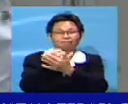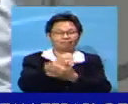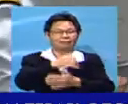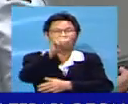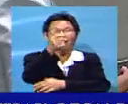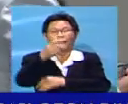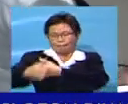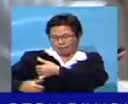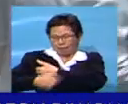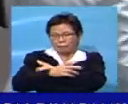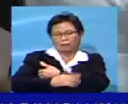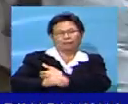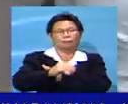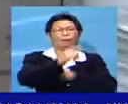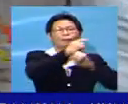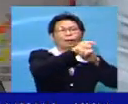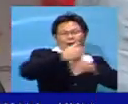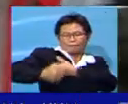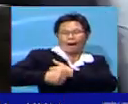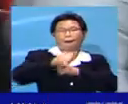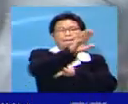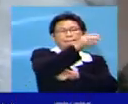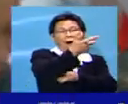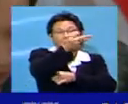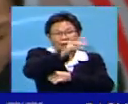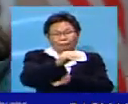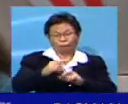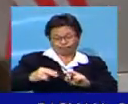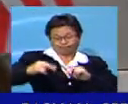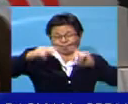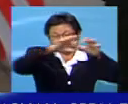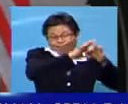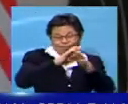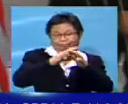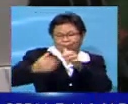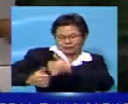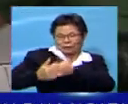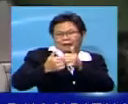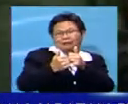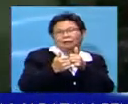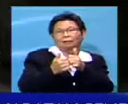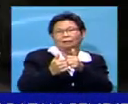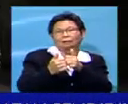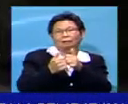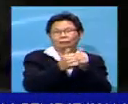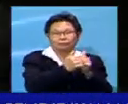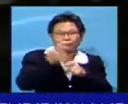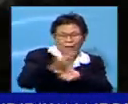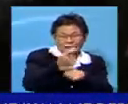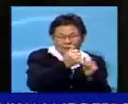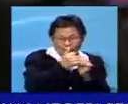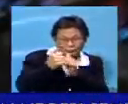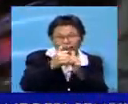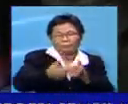ATM dan Pasukan Pertahanan Bahrain BDF meningkatkan kerjasama tentera dengan tentera termasuk latihan bersama, eksersis